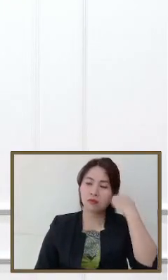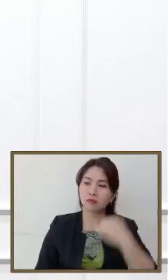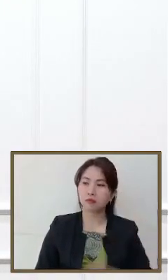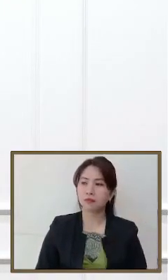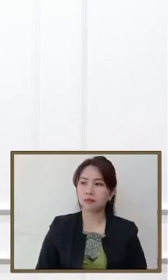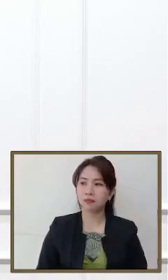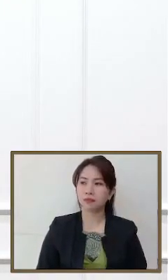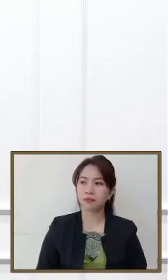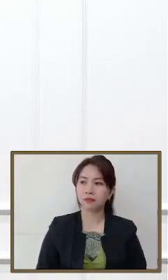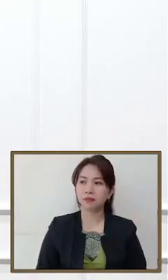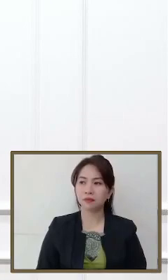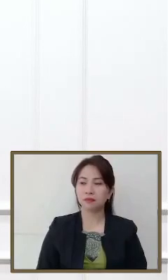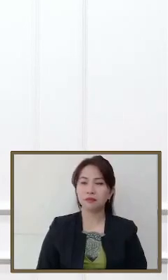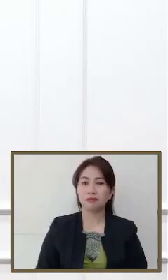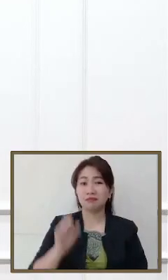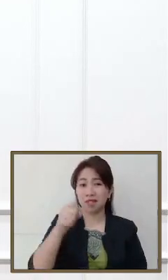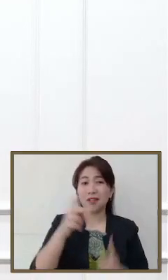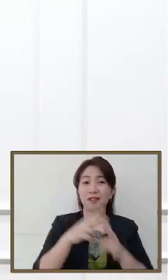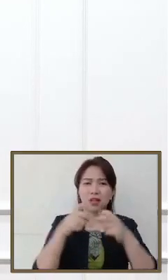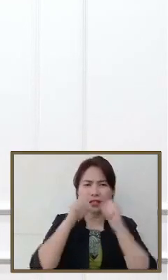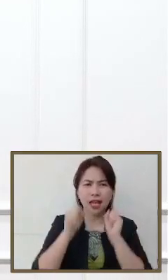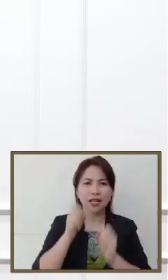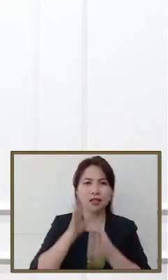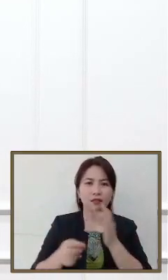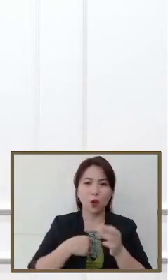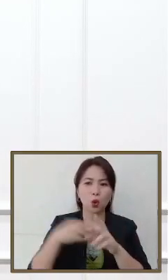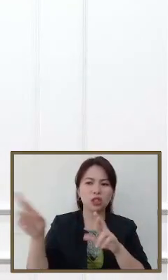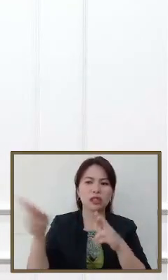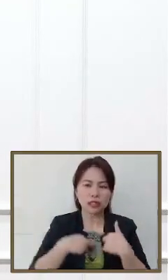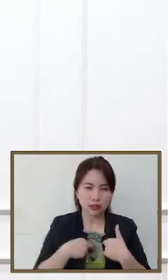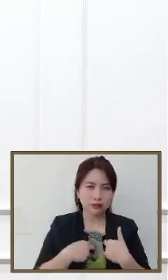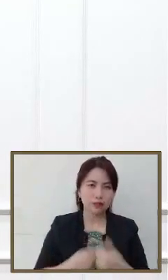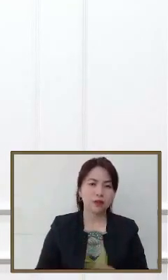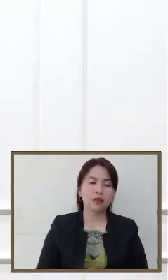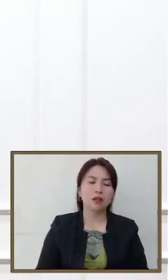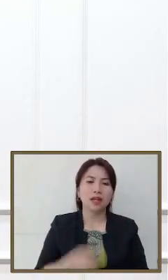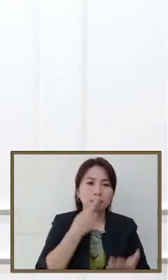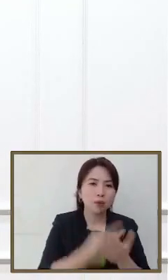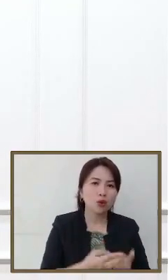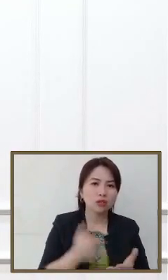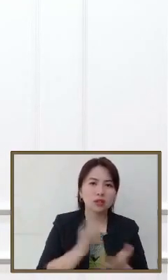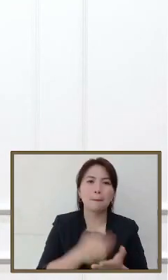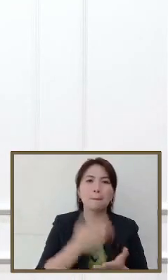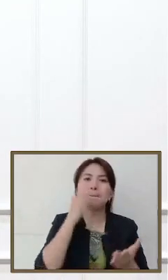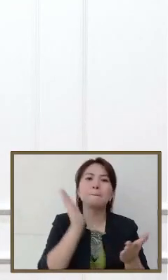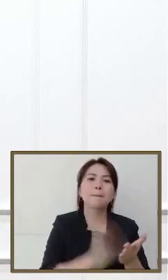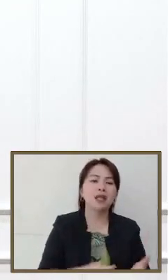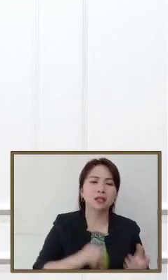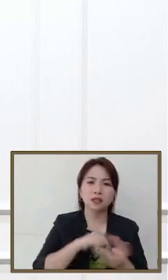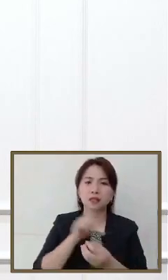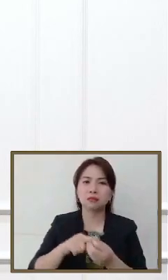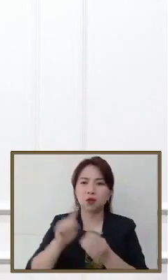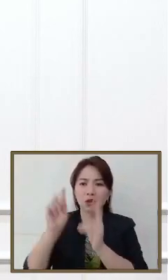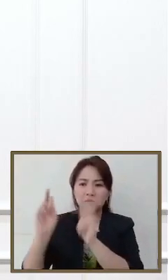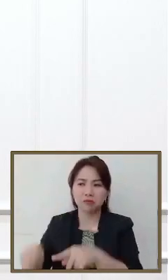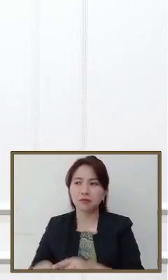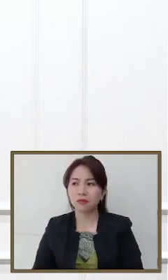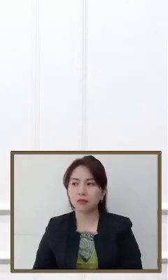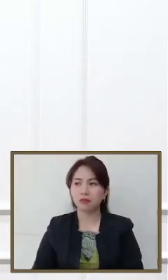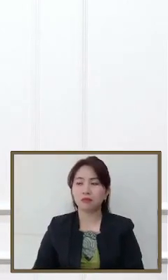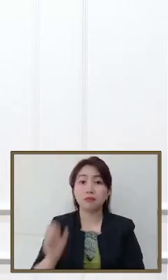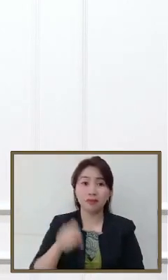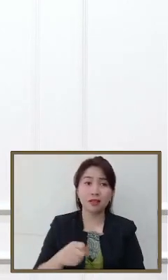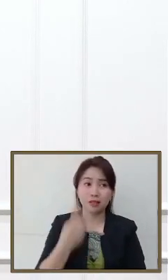h ko naman Asa ang gagawin niya yan ang ayos-ayos naman eh Grabe naman yung nakikita kong